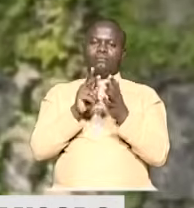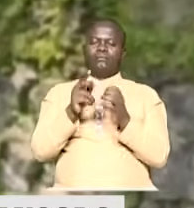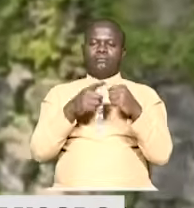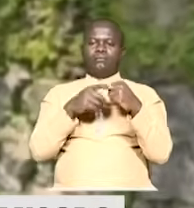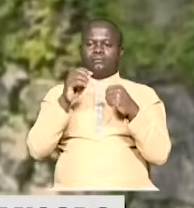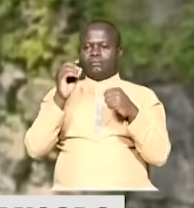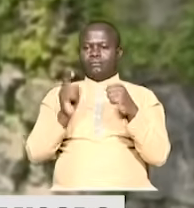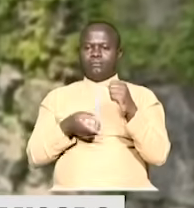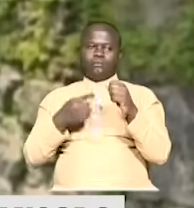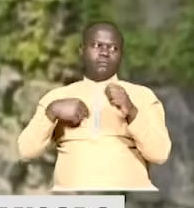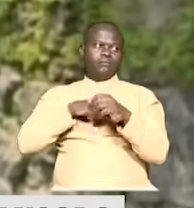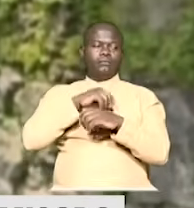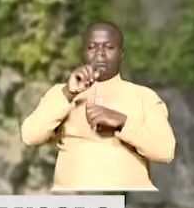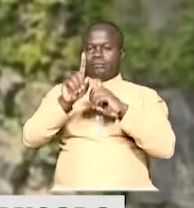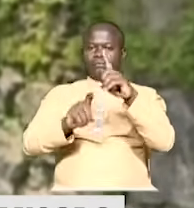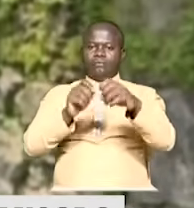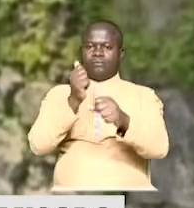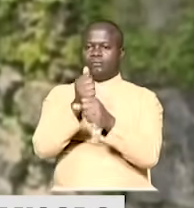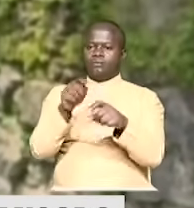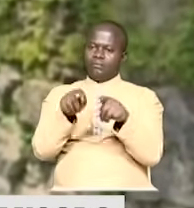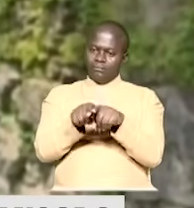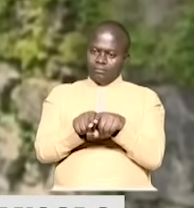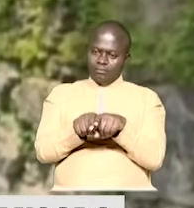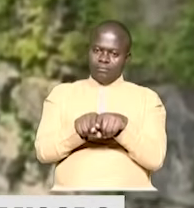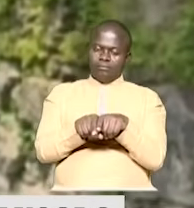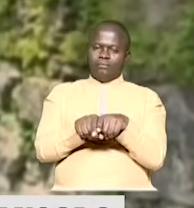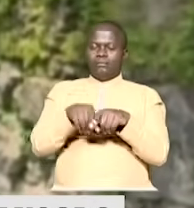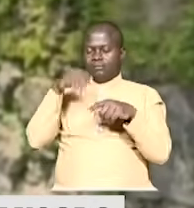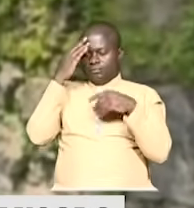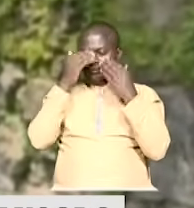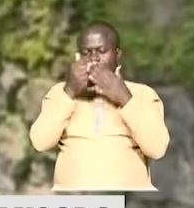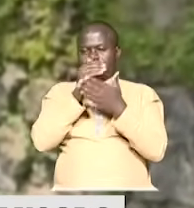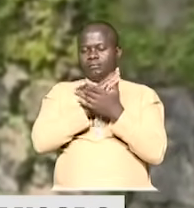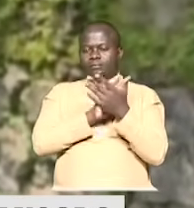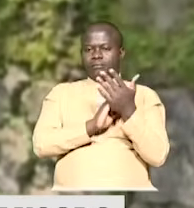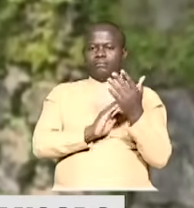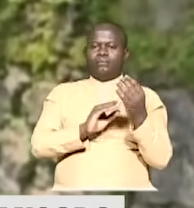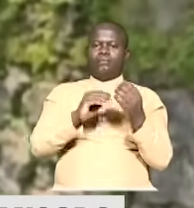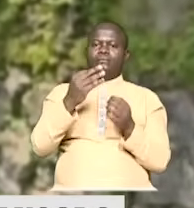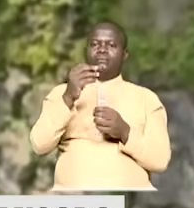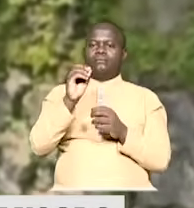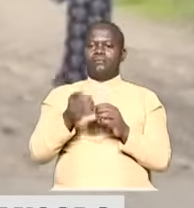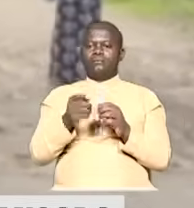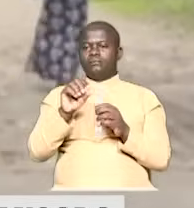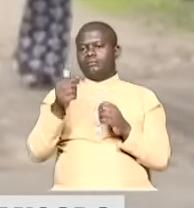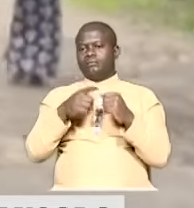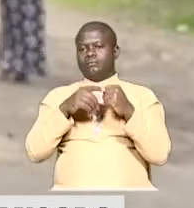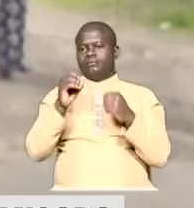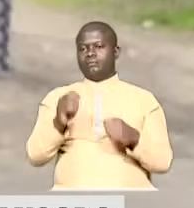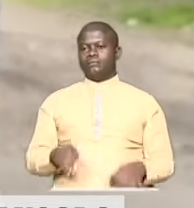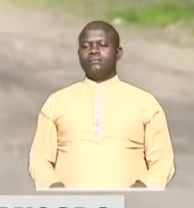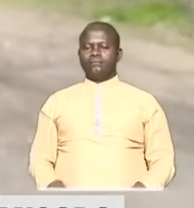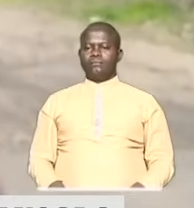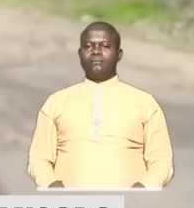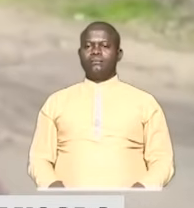60,000. Kibazo twese twese twari akazi kamwe dukora kubera iki bamwe babahaye 30,000 abandi bakora 60,000. Nashyize